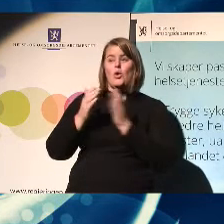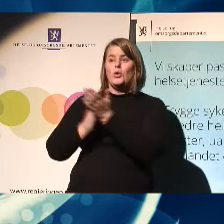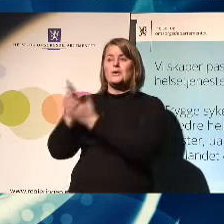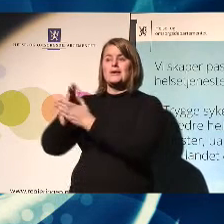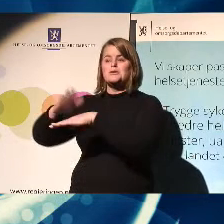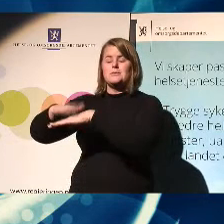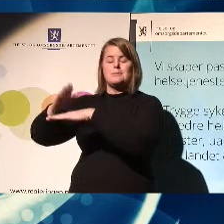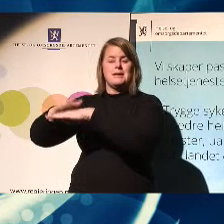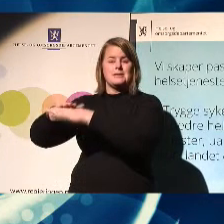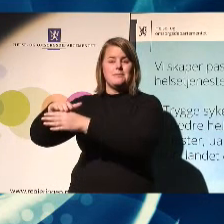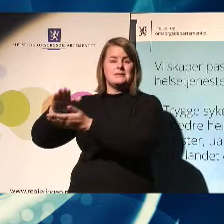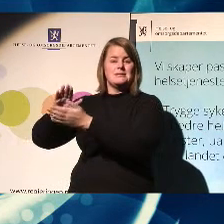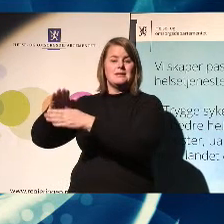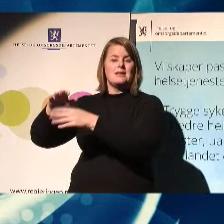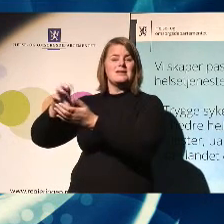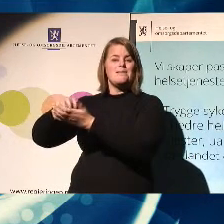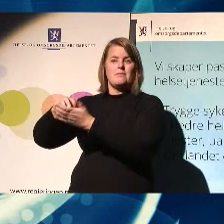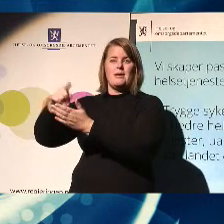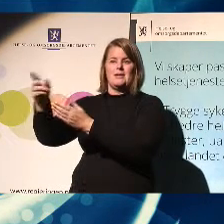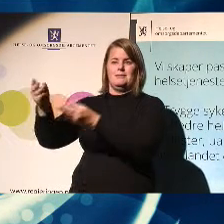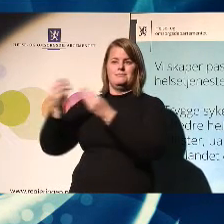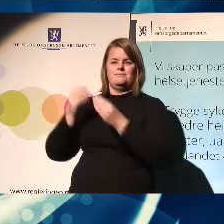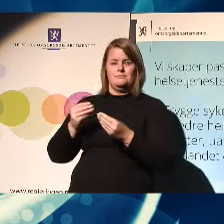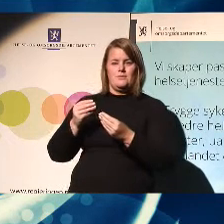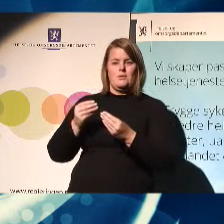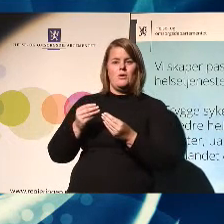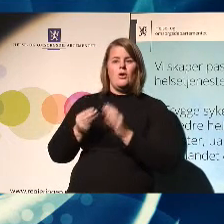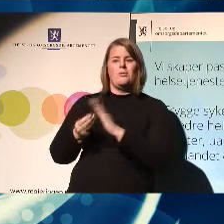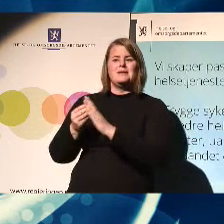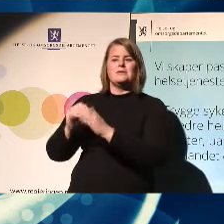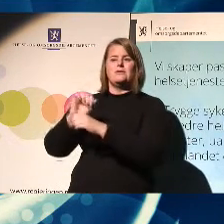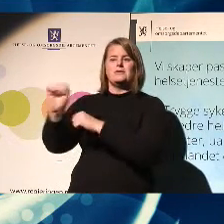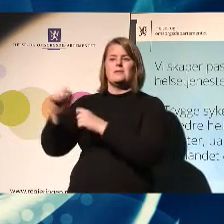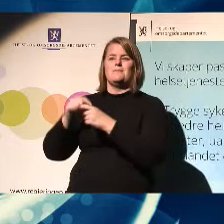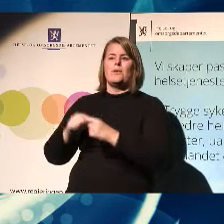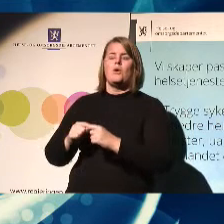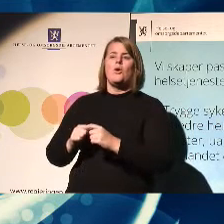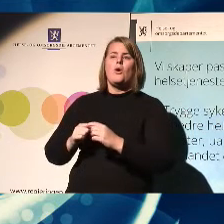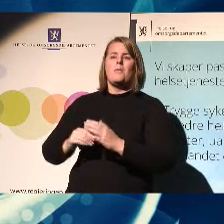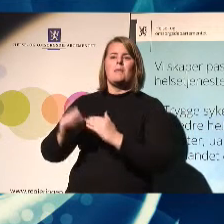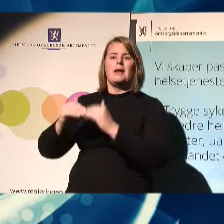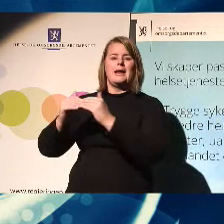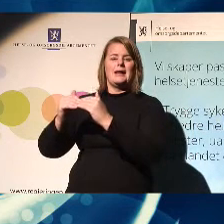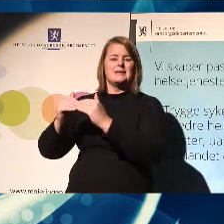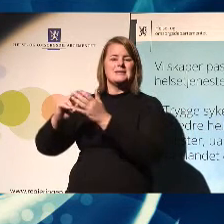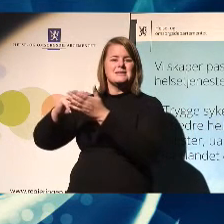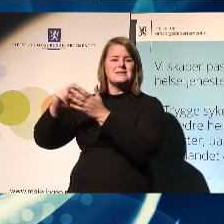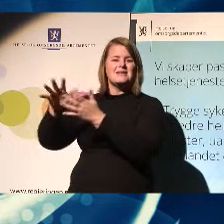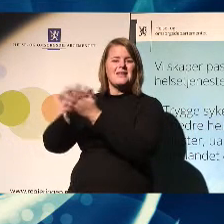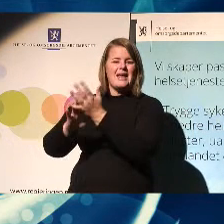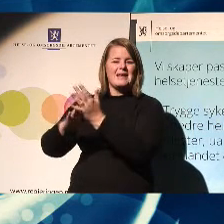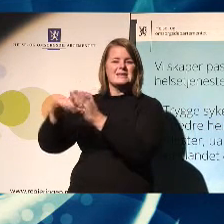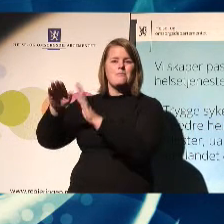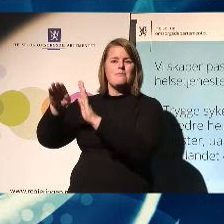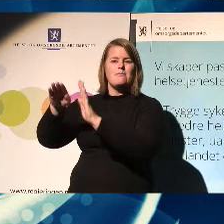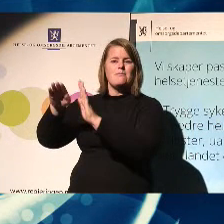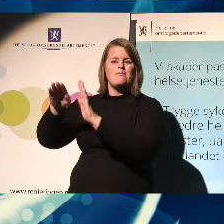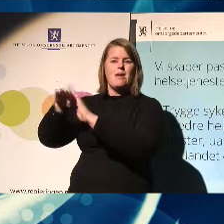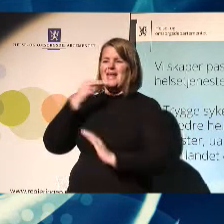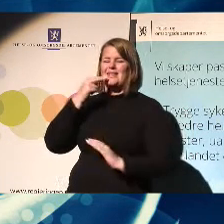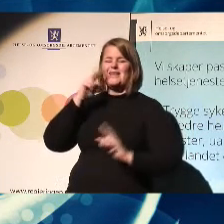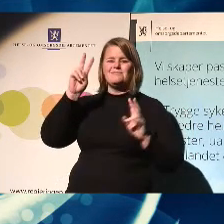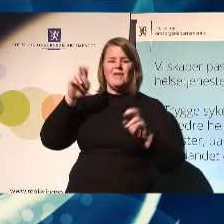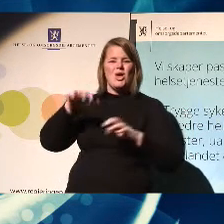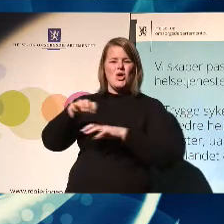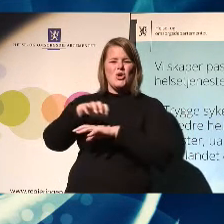og beredskapsdepartementet om å bistå forsvaret i deres arbeid med operativt strategisk planverk, det noe av det som vi kaller for gråsoneproblematikk.